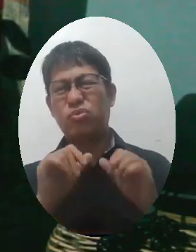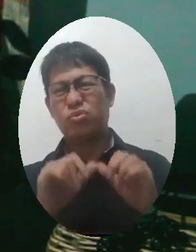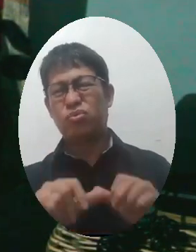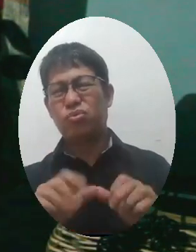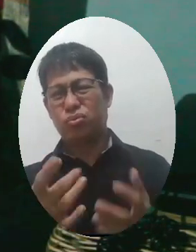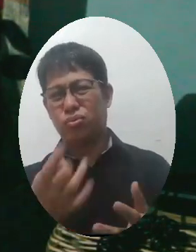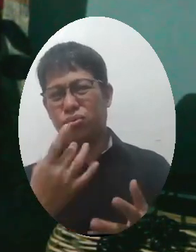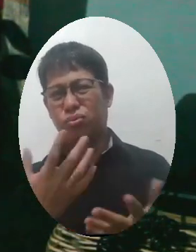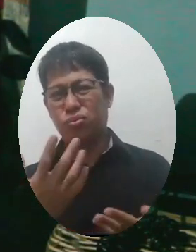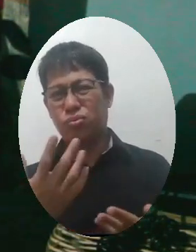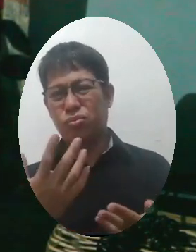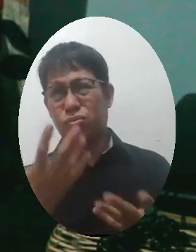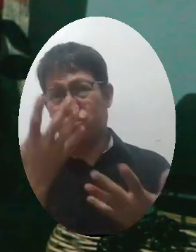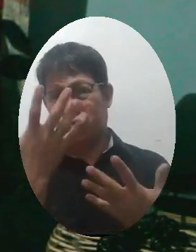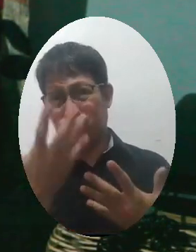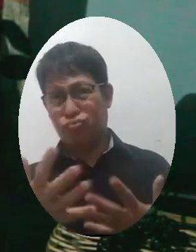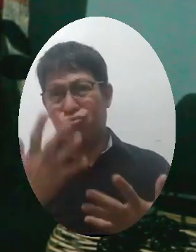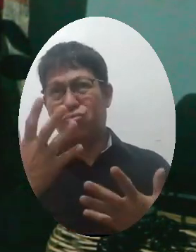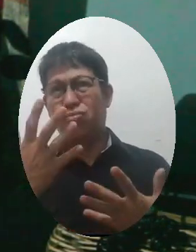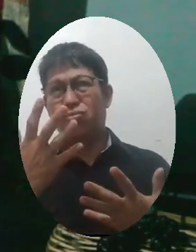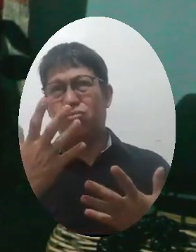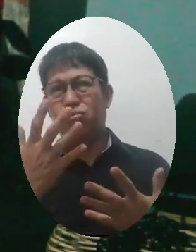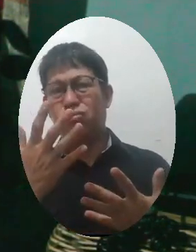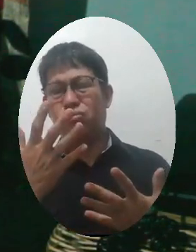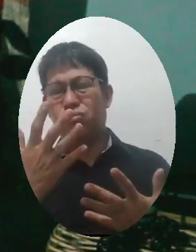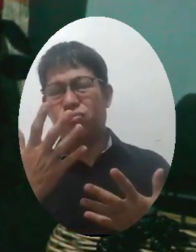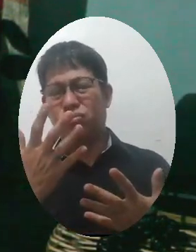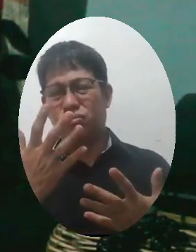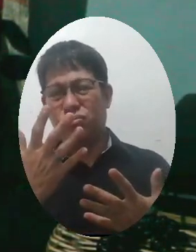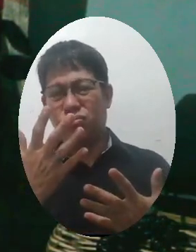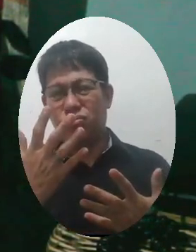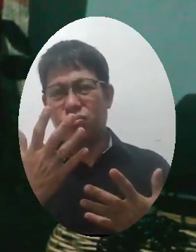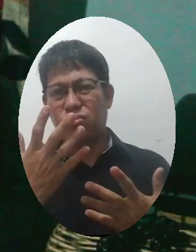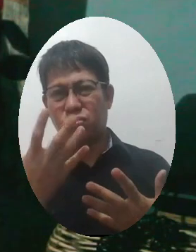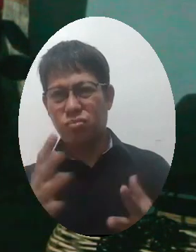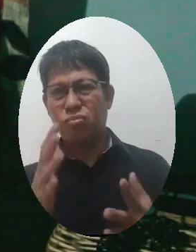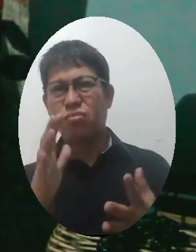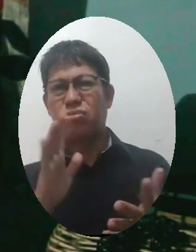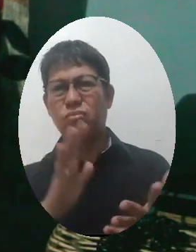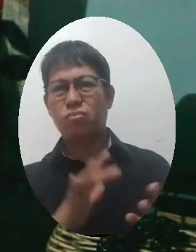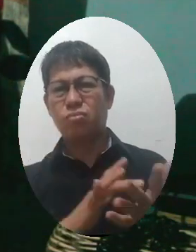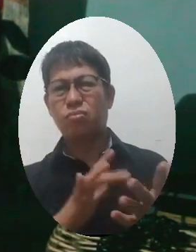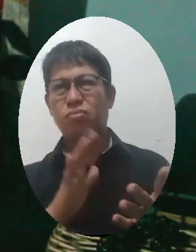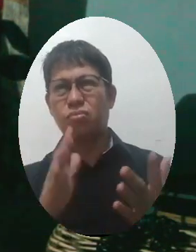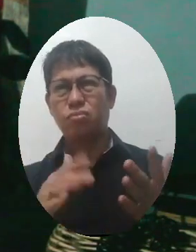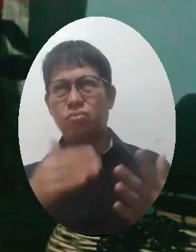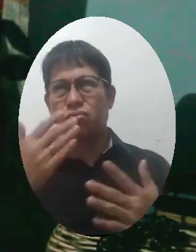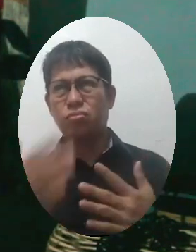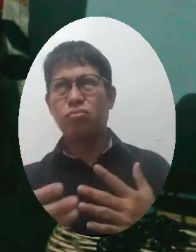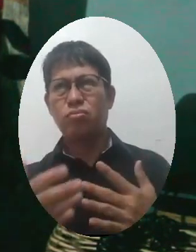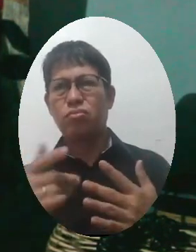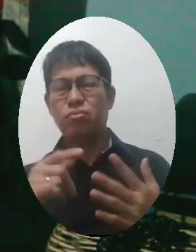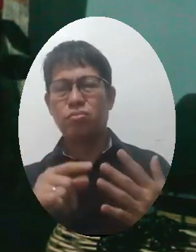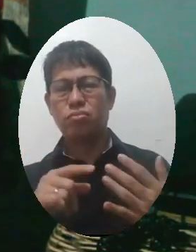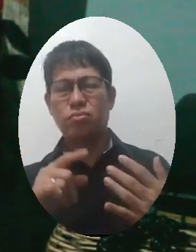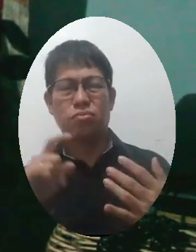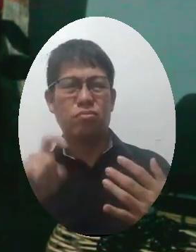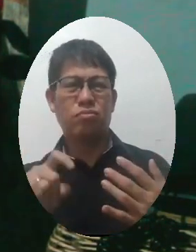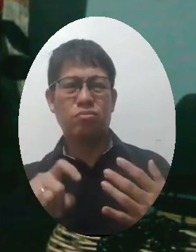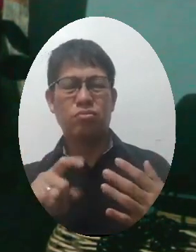sa maintenance phase niya, pag natapos yung maintenance phase niya, tapos na rin yung gamot. Tapos ang